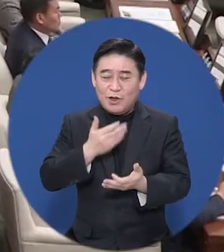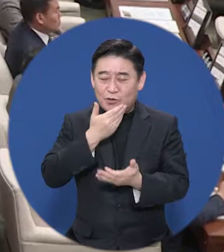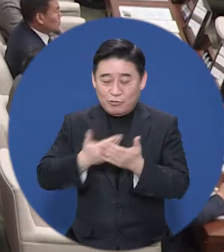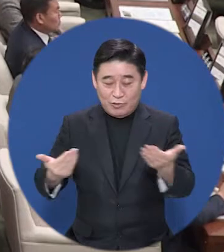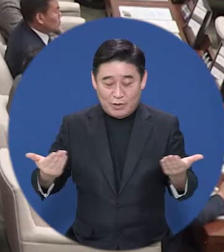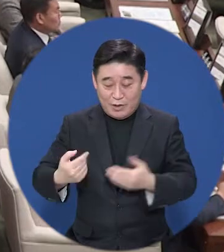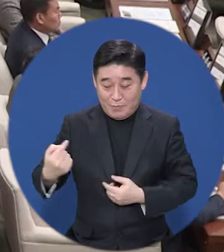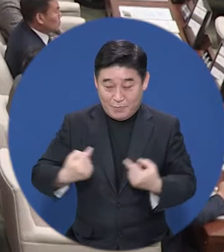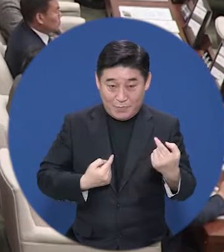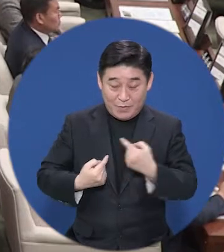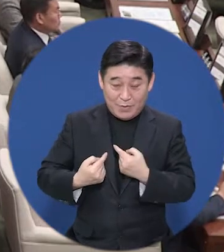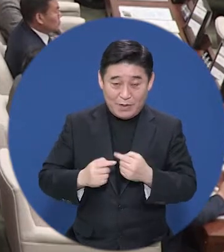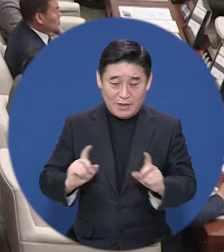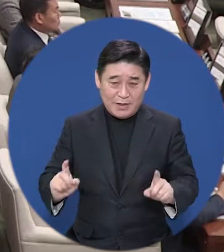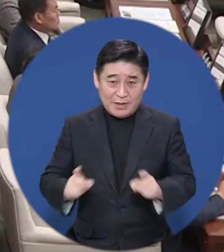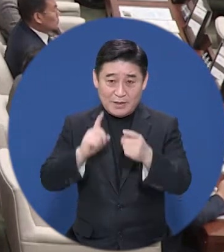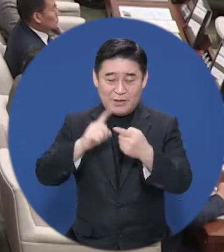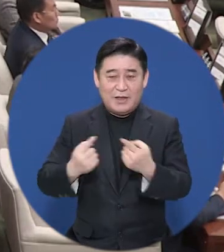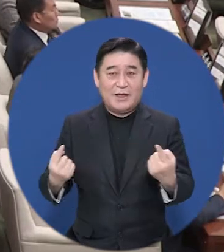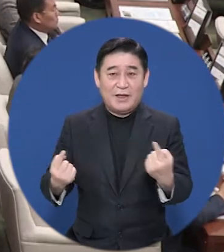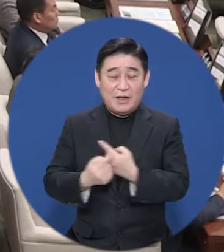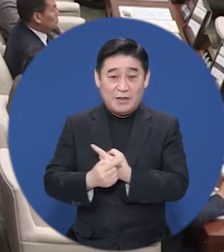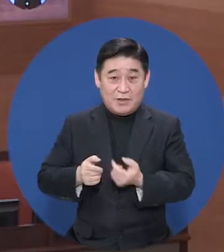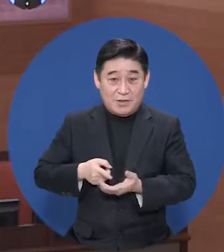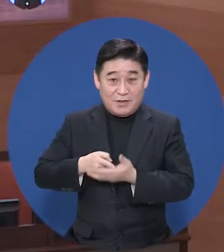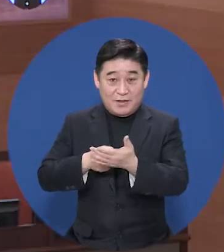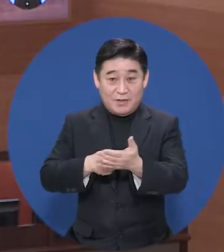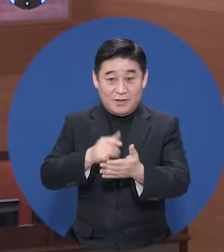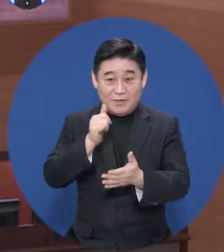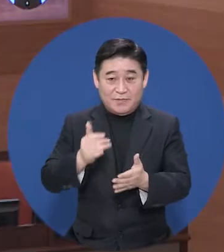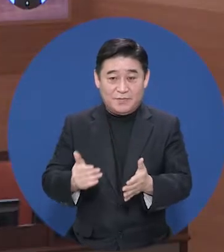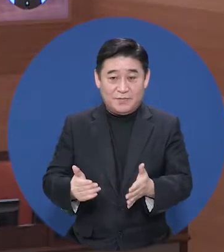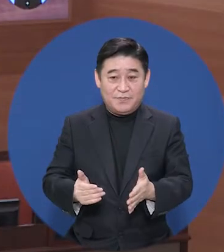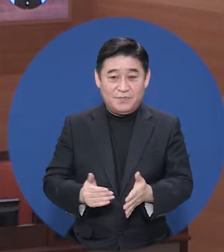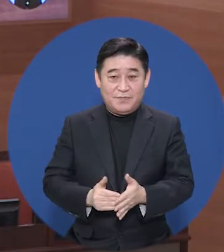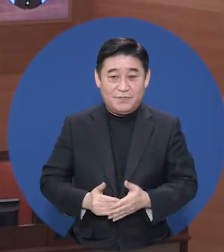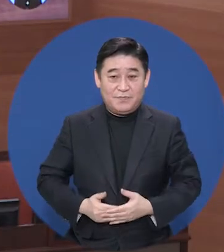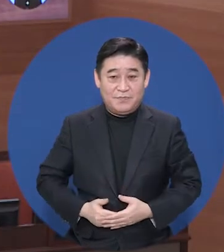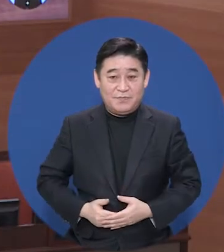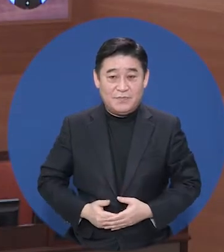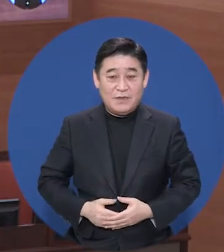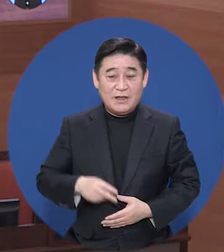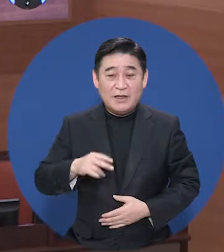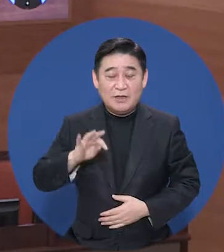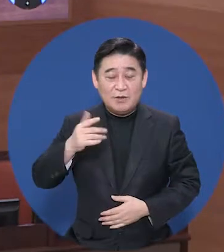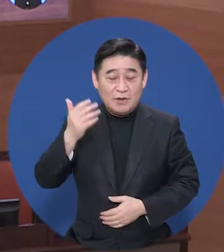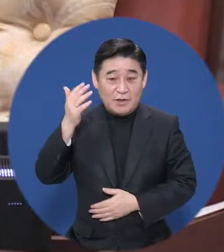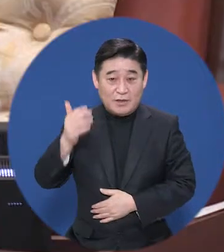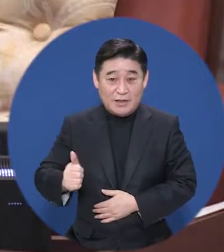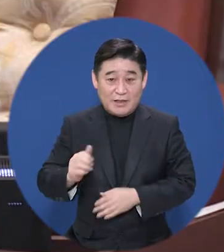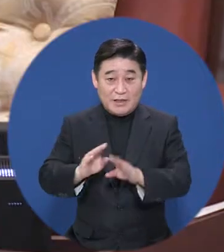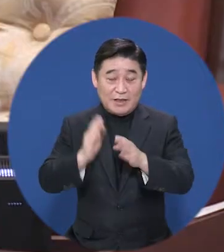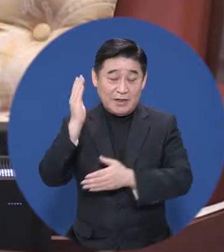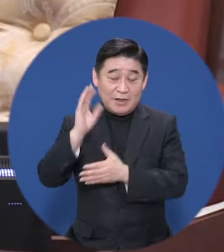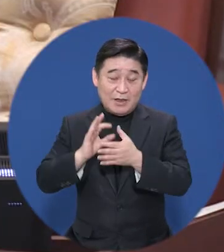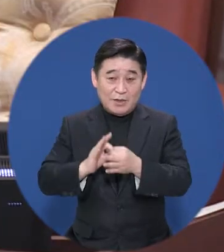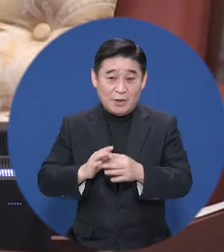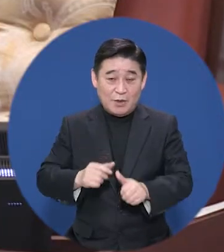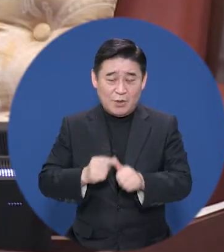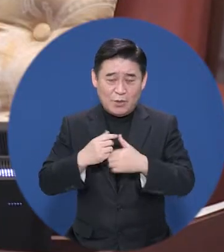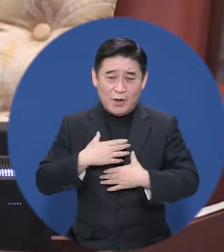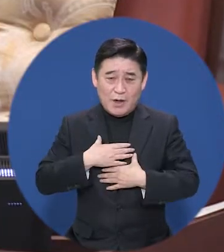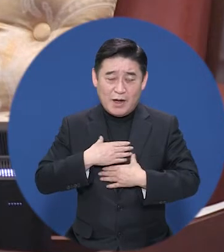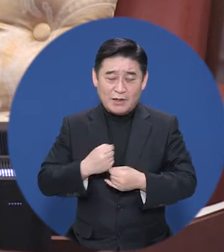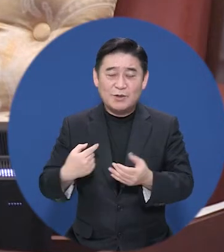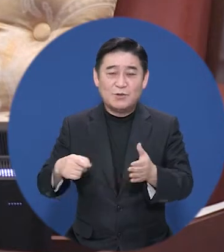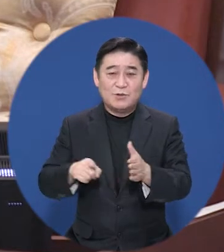보고를 받고 쟁점사항에 대한 개선과 건의가 이루어졌습니다. 신원철 의장은 개회사를 통해 고용 안정화를